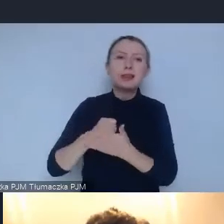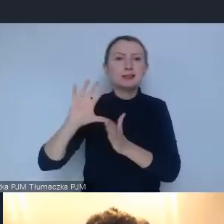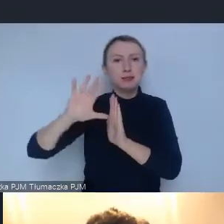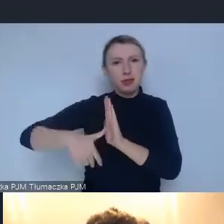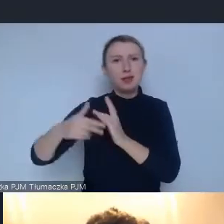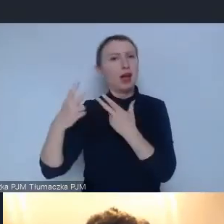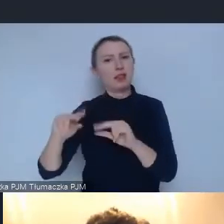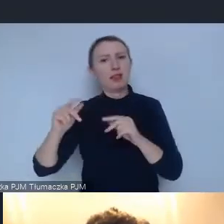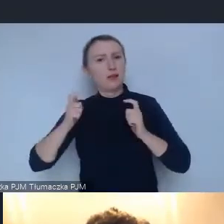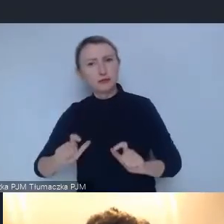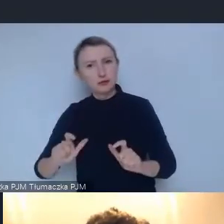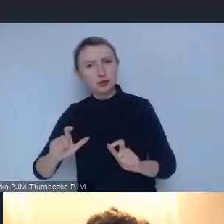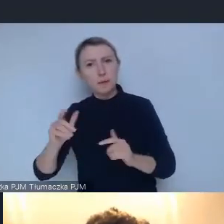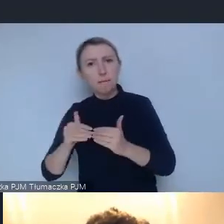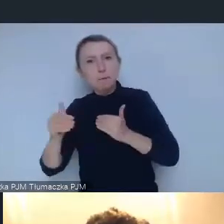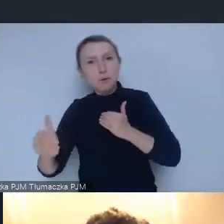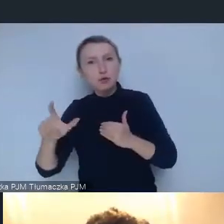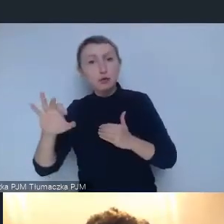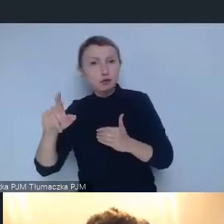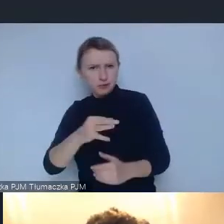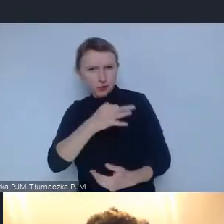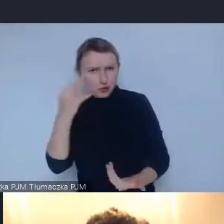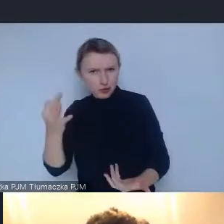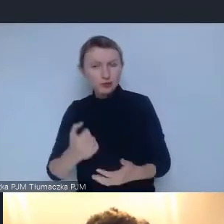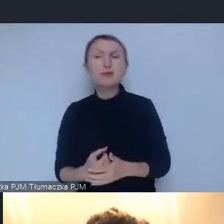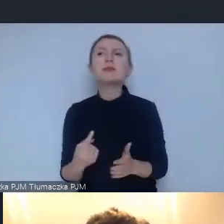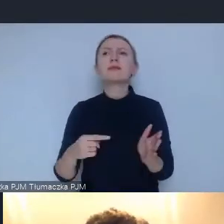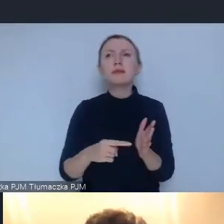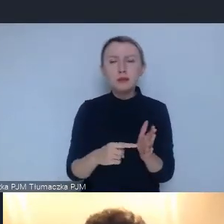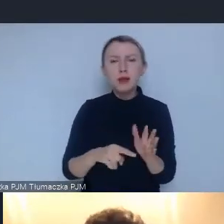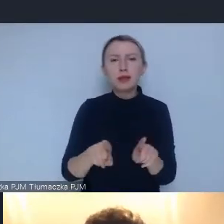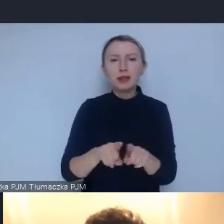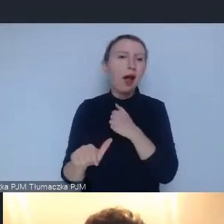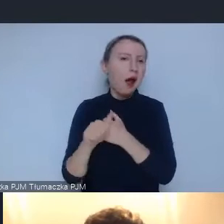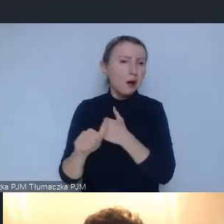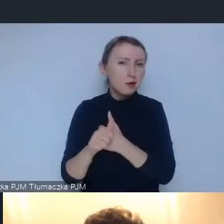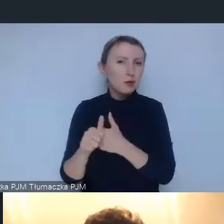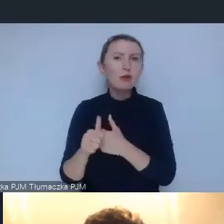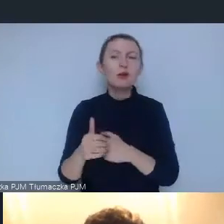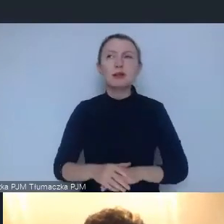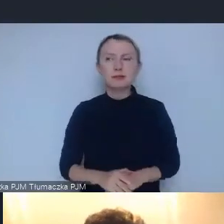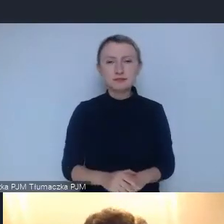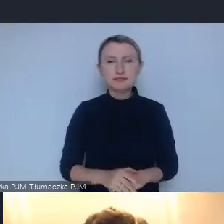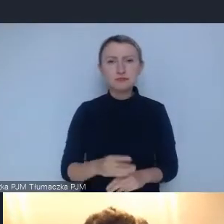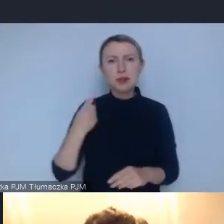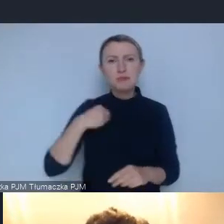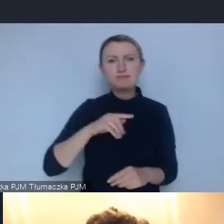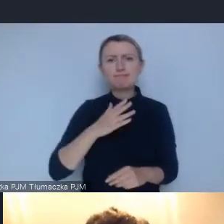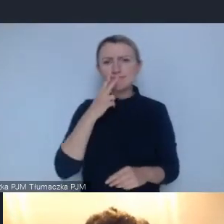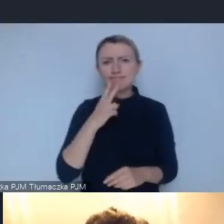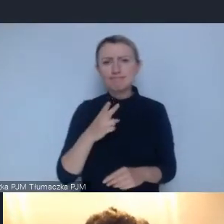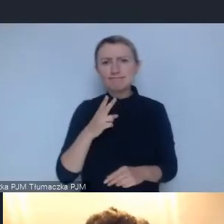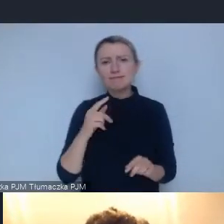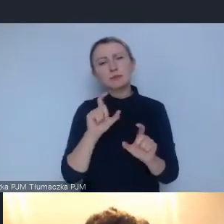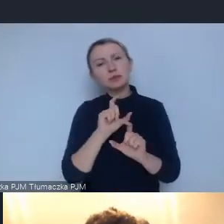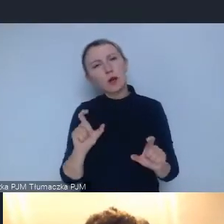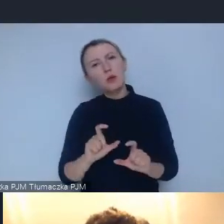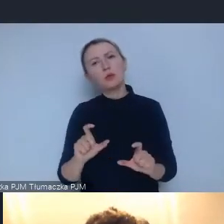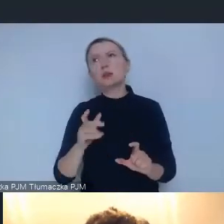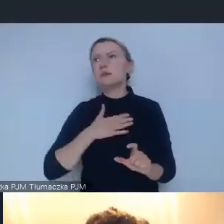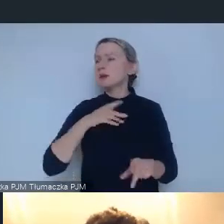wsi podostrowieckiej jest lepszy. I to jest też argument, bo mierzymy się ciągle wszyscy z tym samym